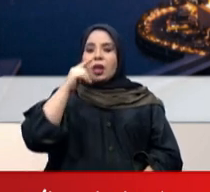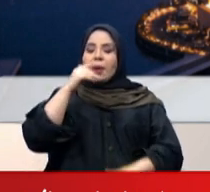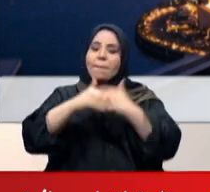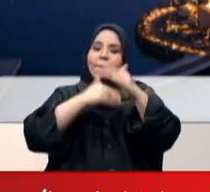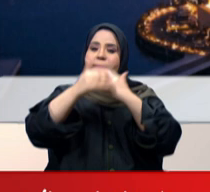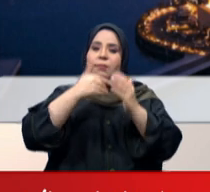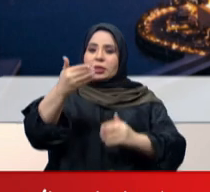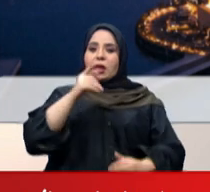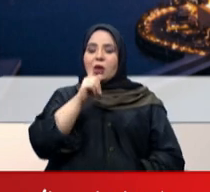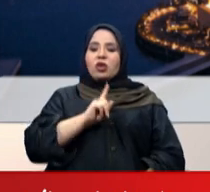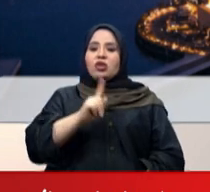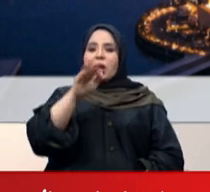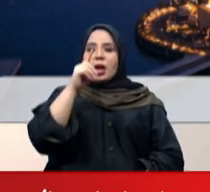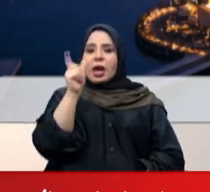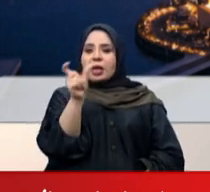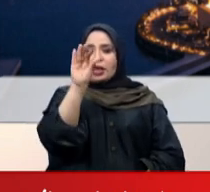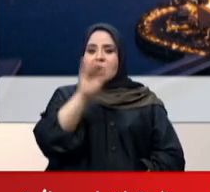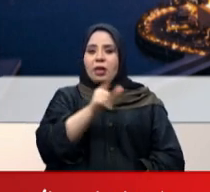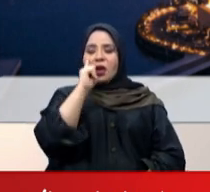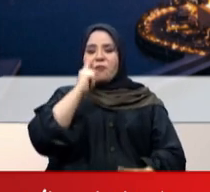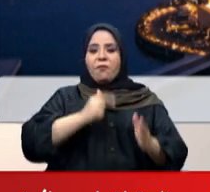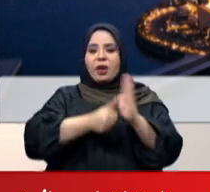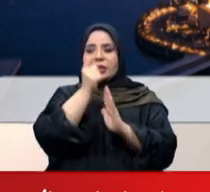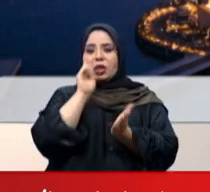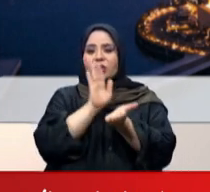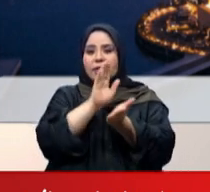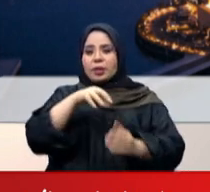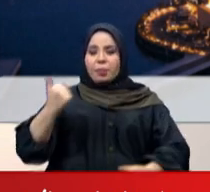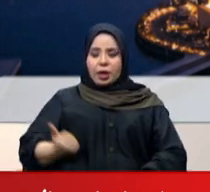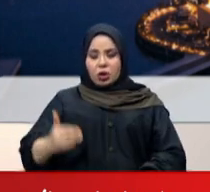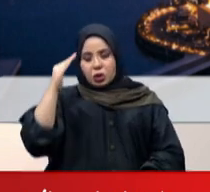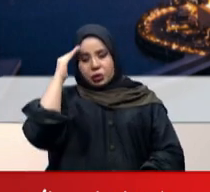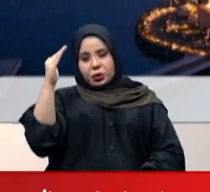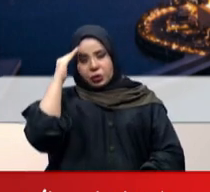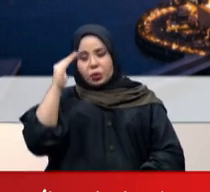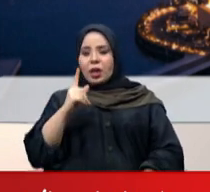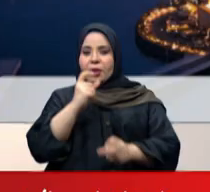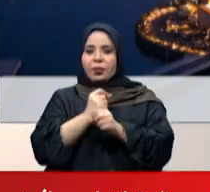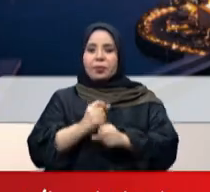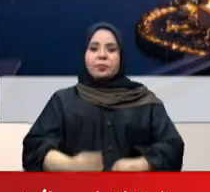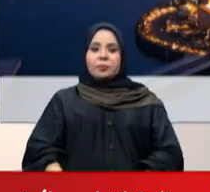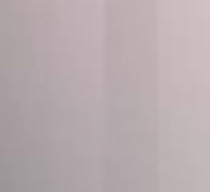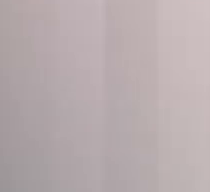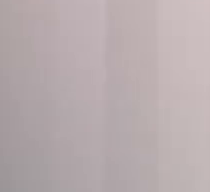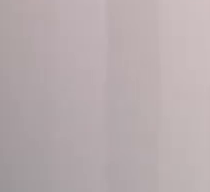إن شاء الله. السيدة نهلة المحمود، إحدى الفائزات بجائزة البحرين لريادة الأعمال، شكرا جزيلا لك.